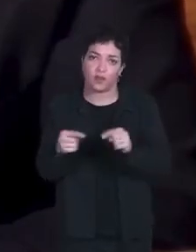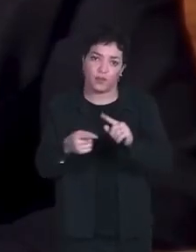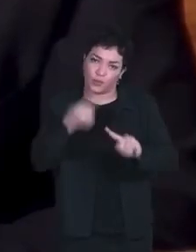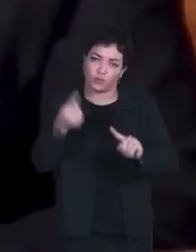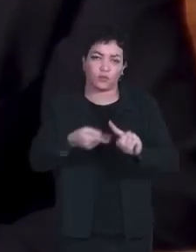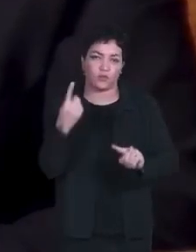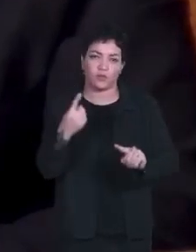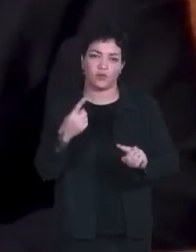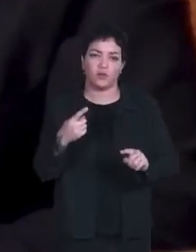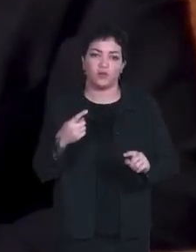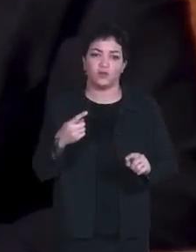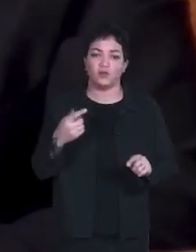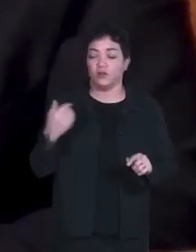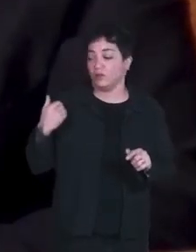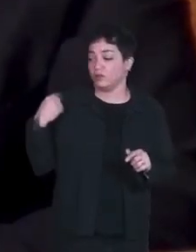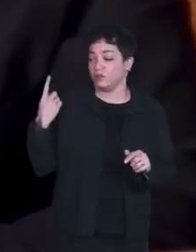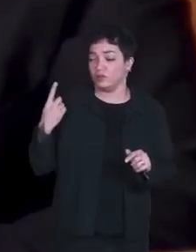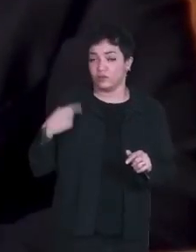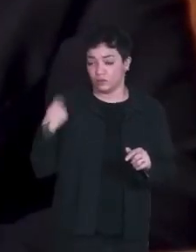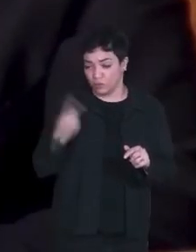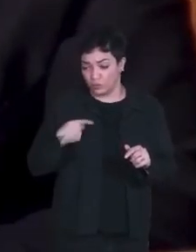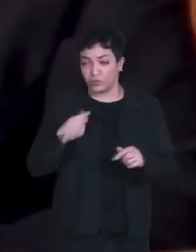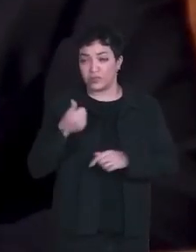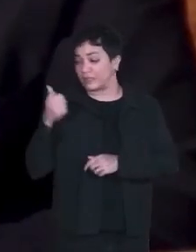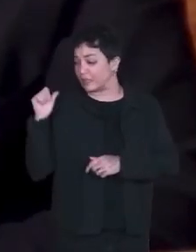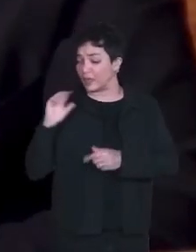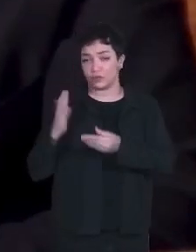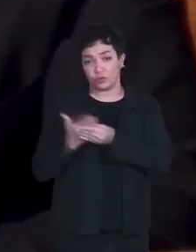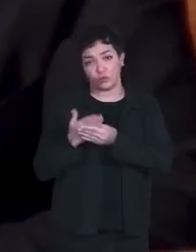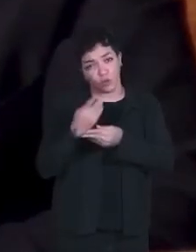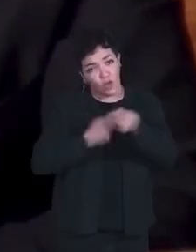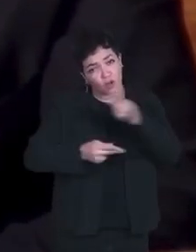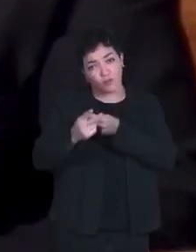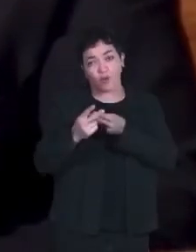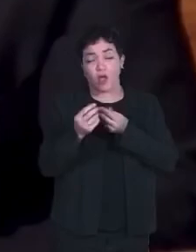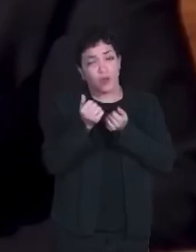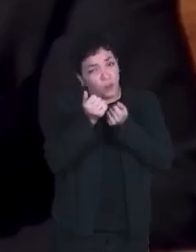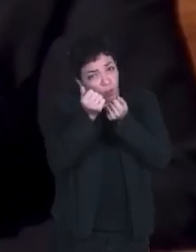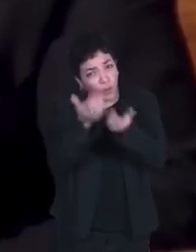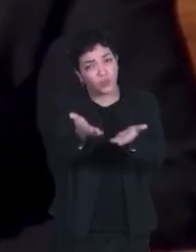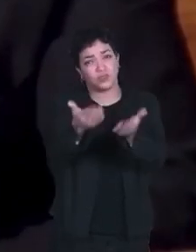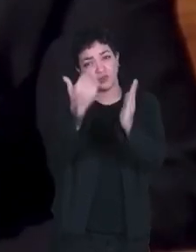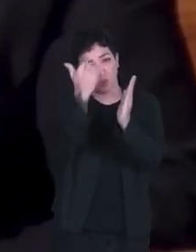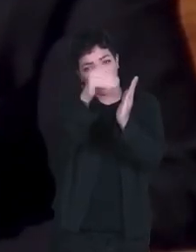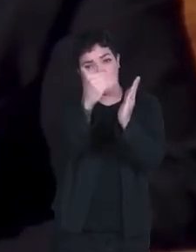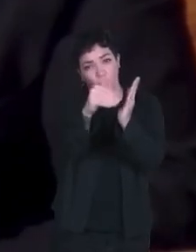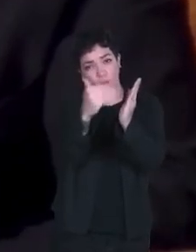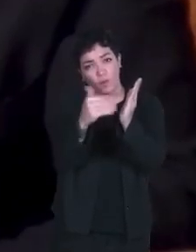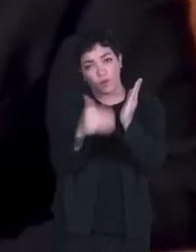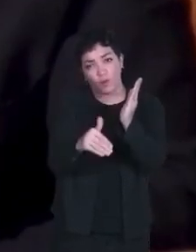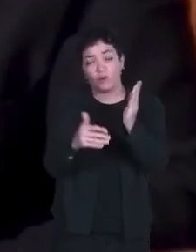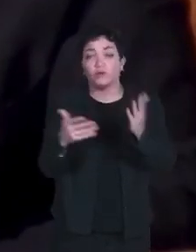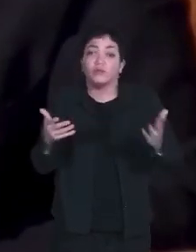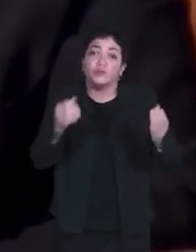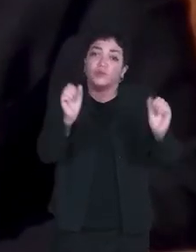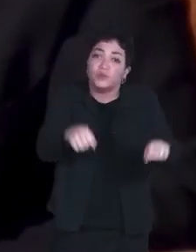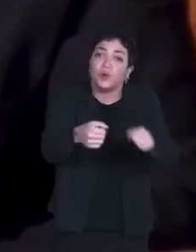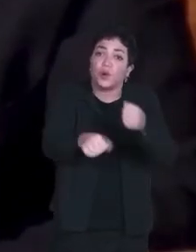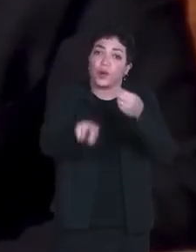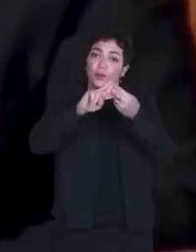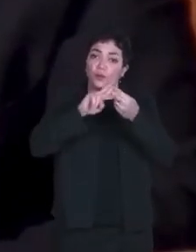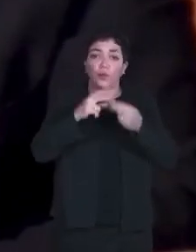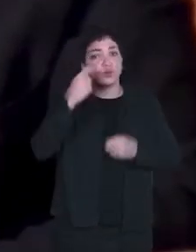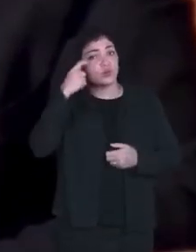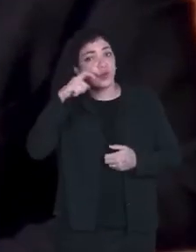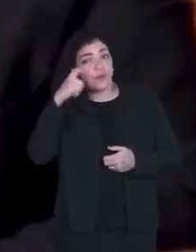Ensemble, des documents hier, un document pour faire des propositions. À la limite, faites des remarques. Mais voilà.